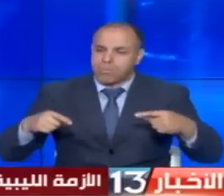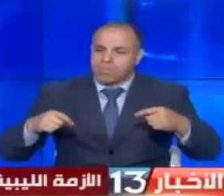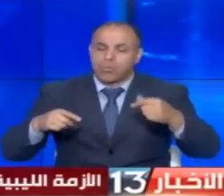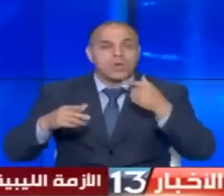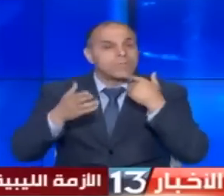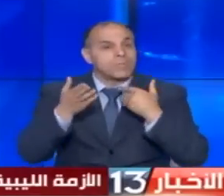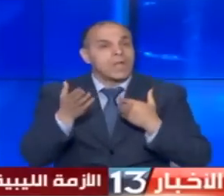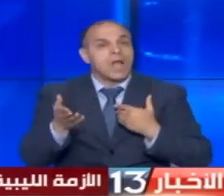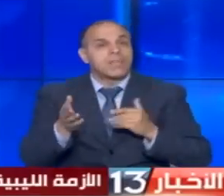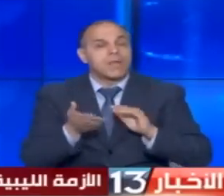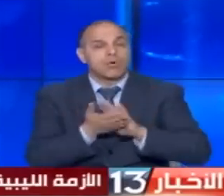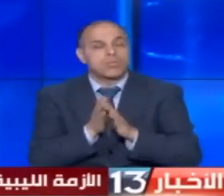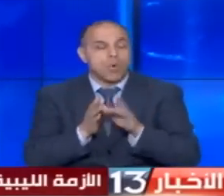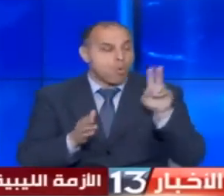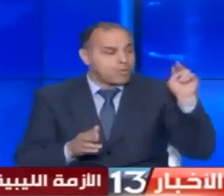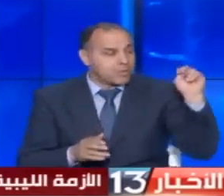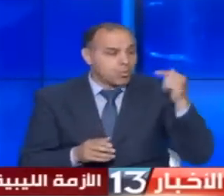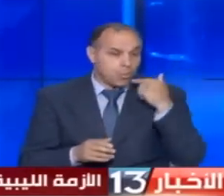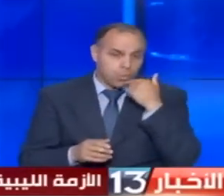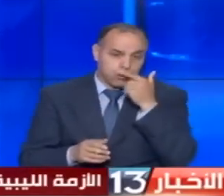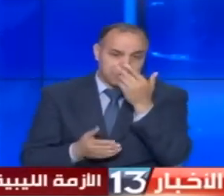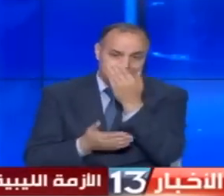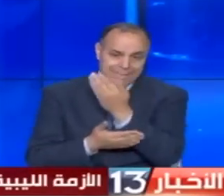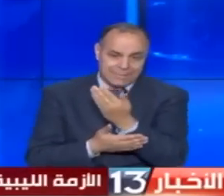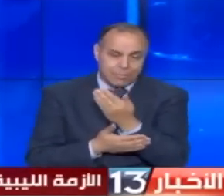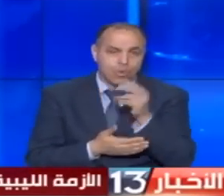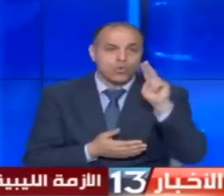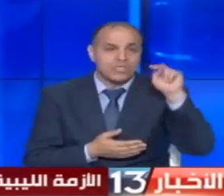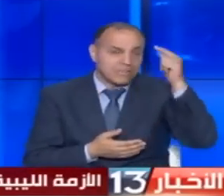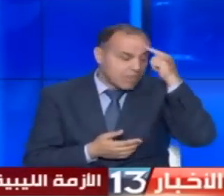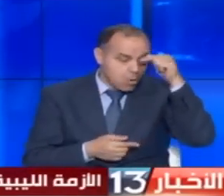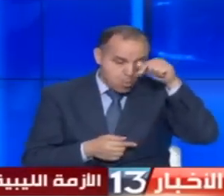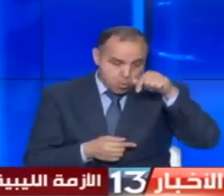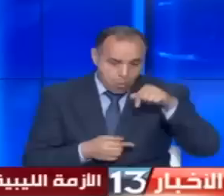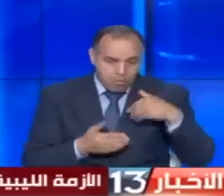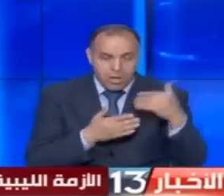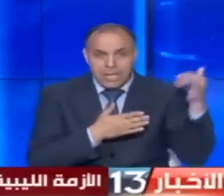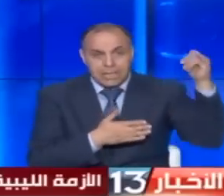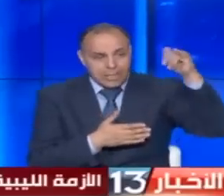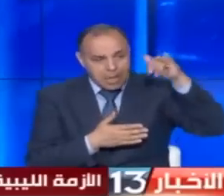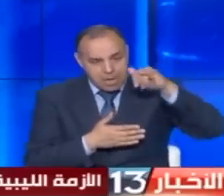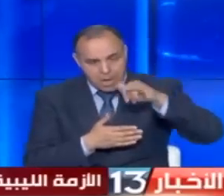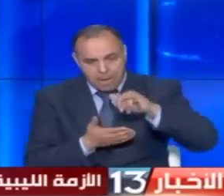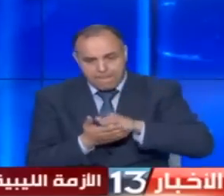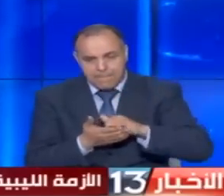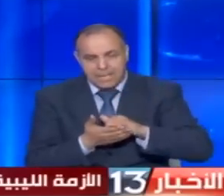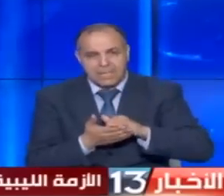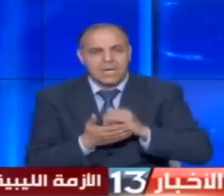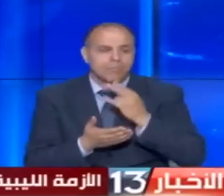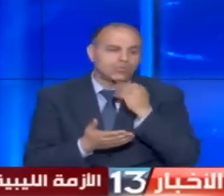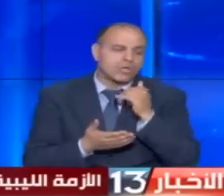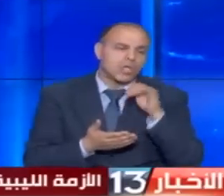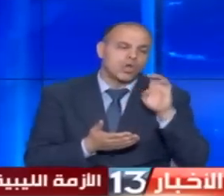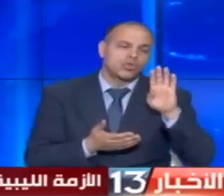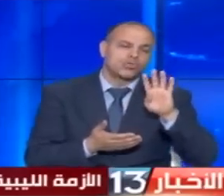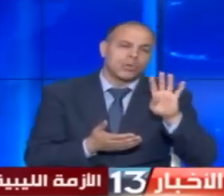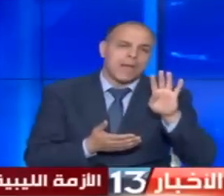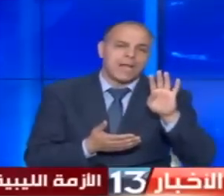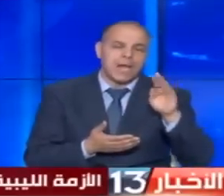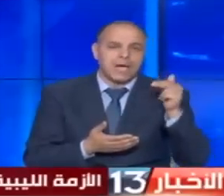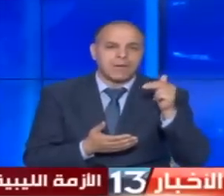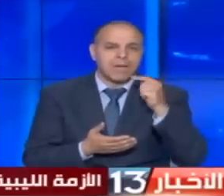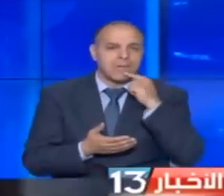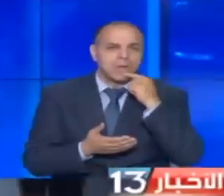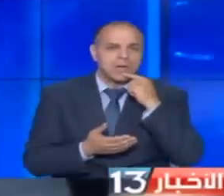منظمه الامم المتحده للطفوله اليونيسيف اعلنت اليوم وصول طائره الى مطار مصر شمال غرب ليبيا تحمل